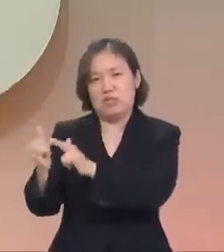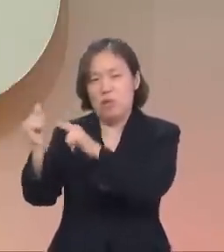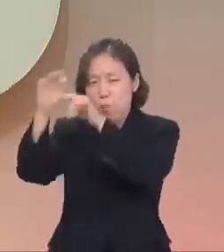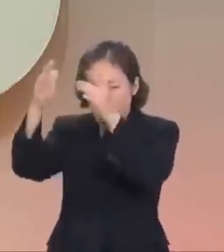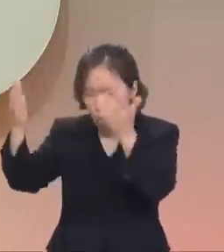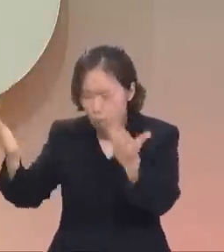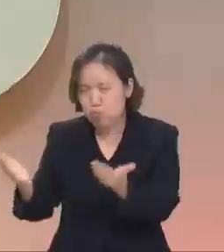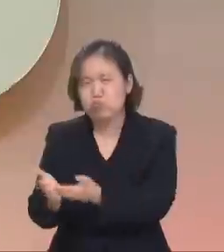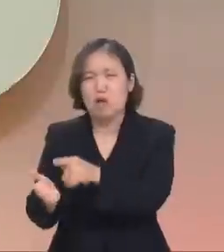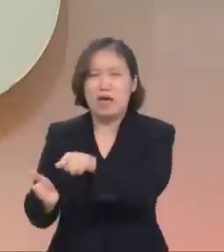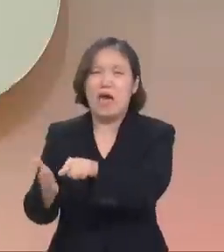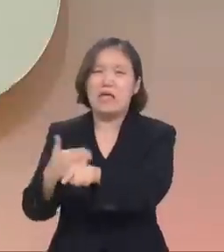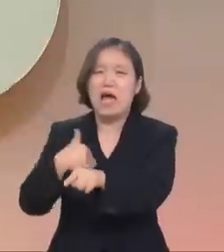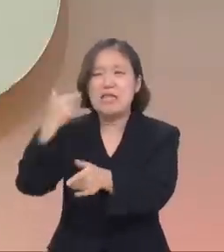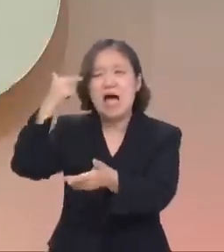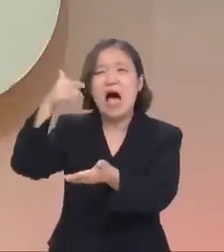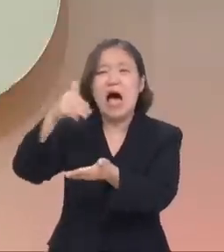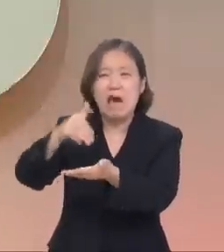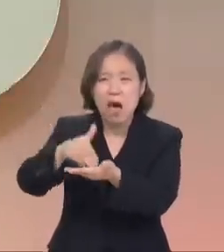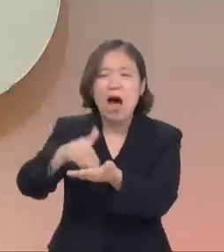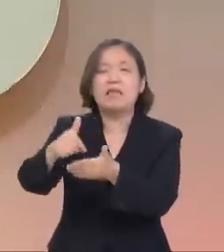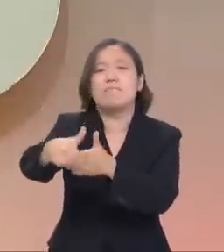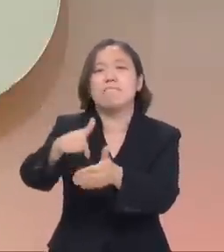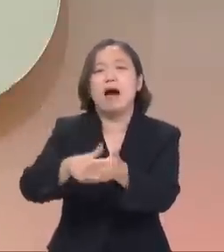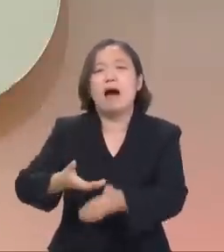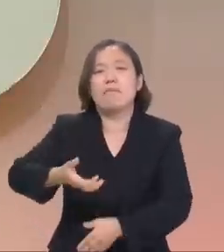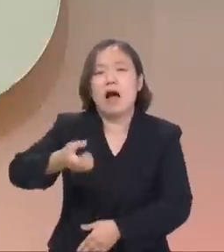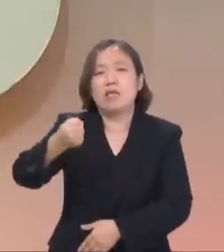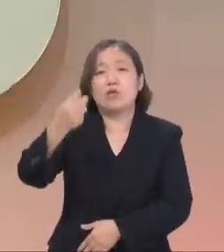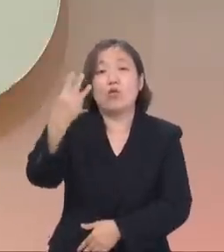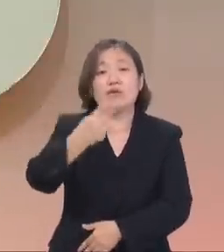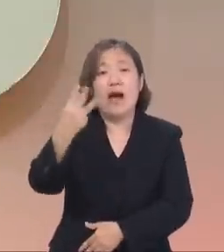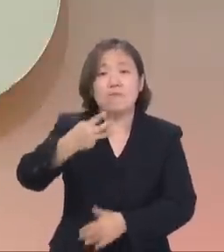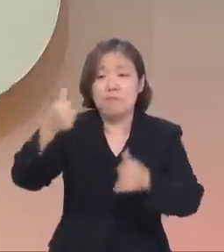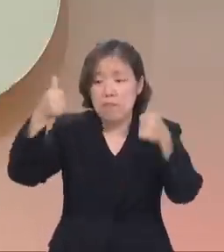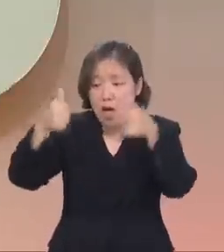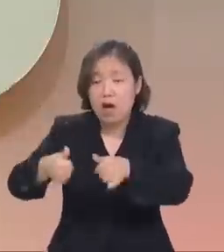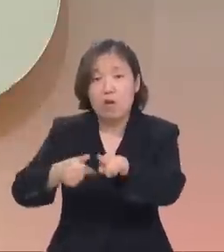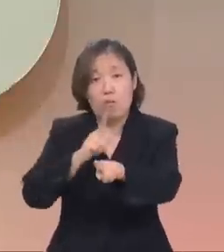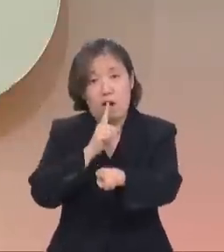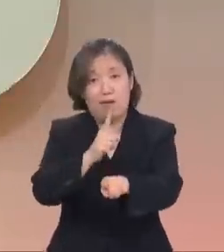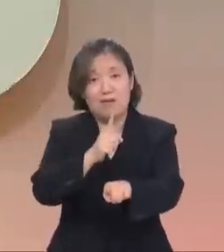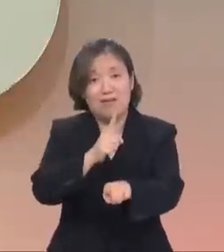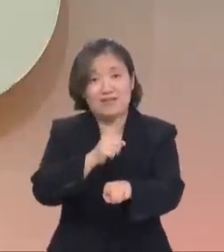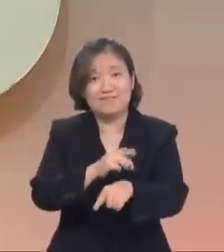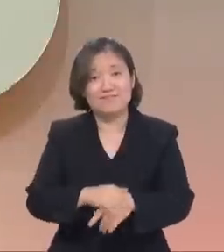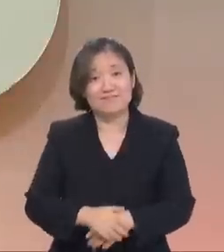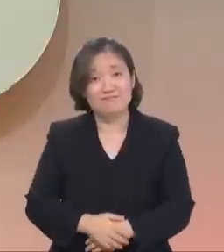정말 진정으로 참회하는 마음으로 삼천배를 하십시오라고 했대요